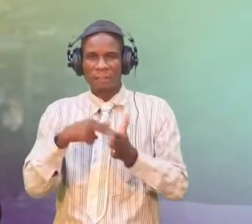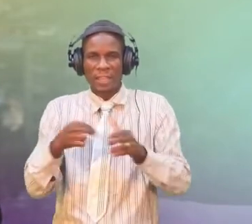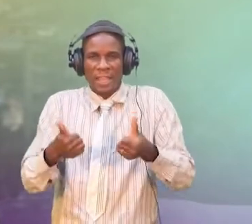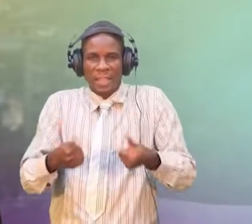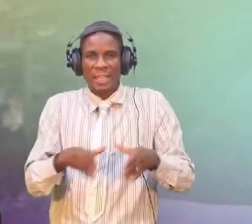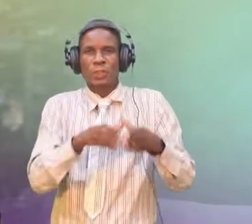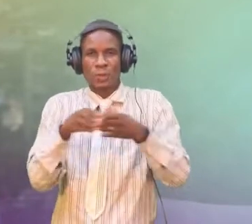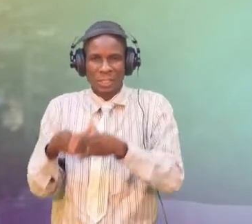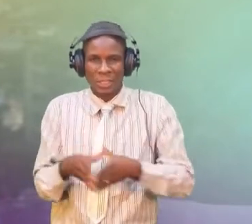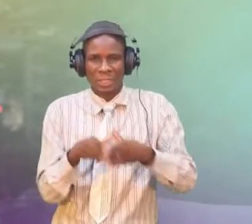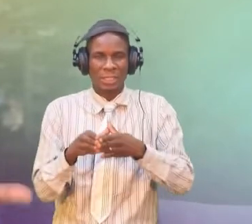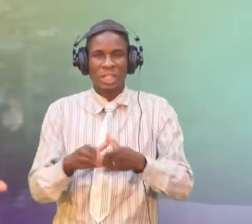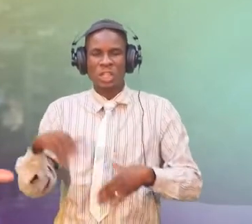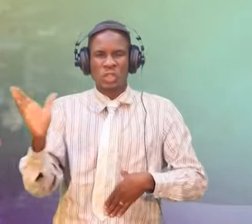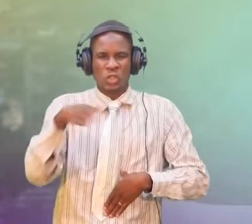esika moko